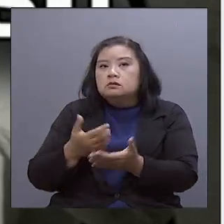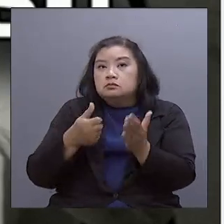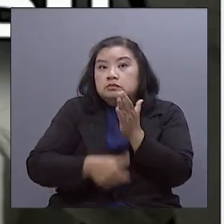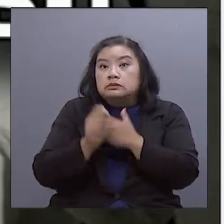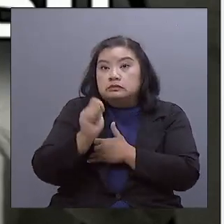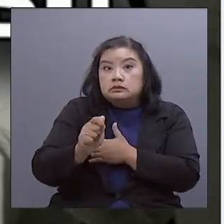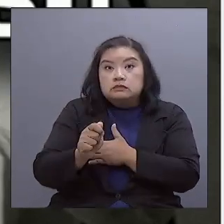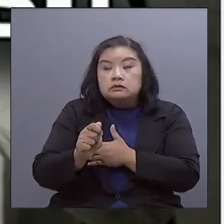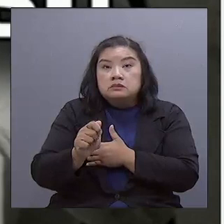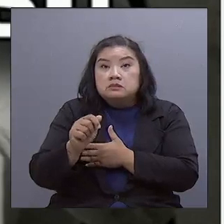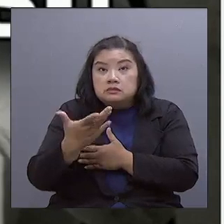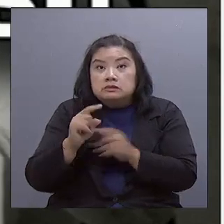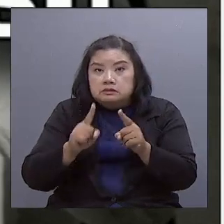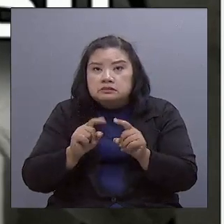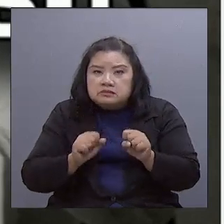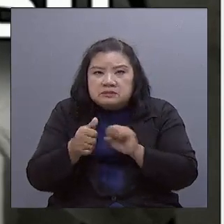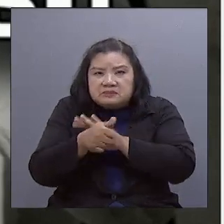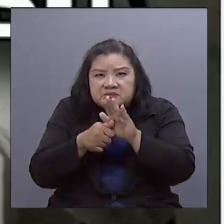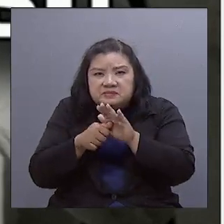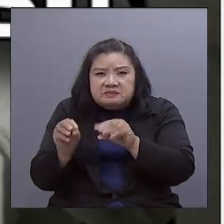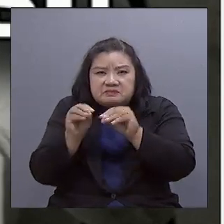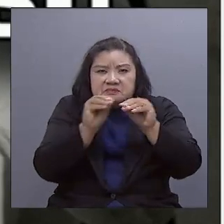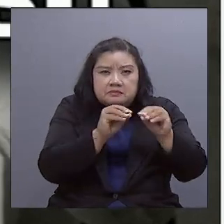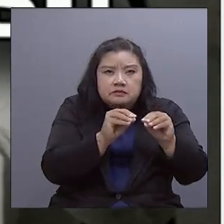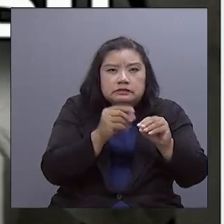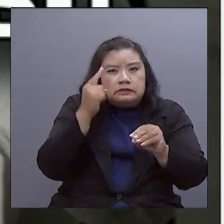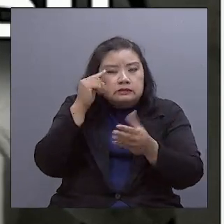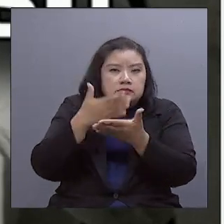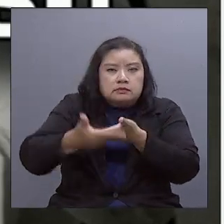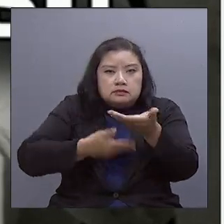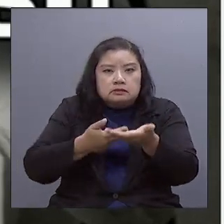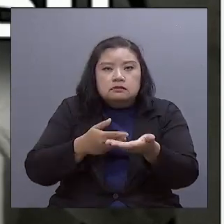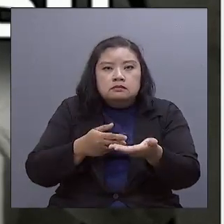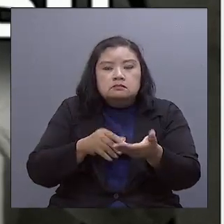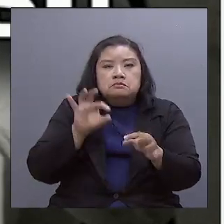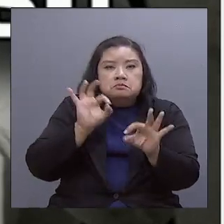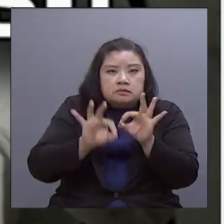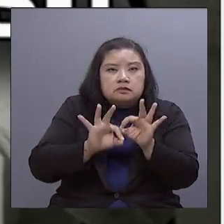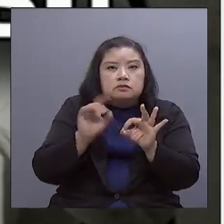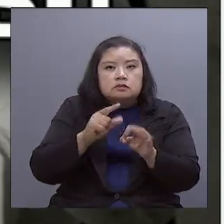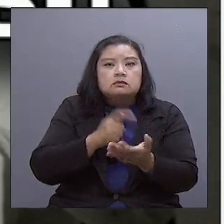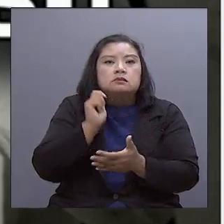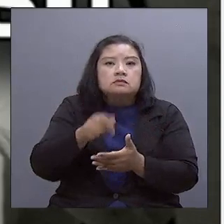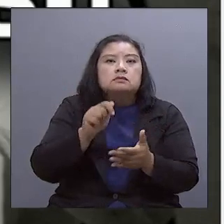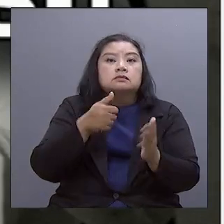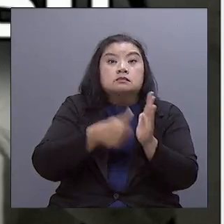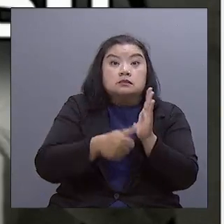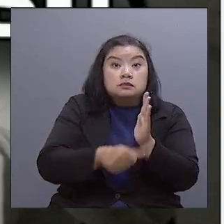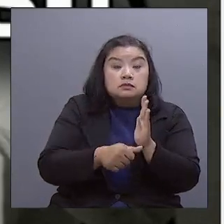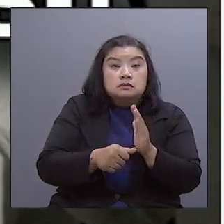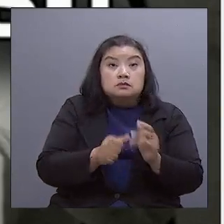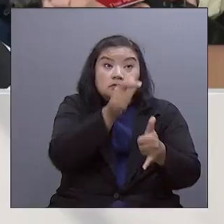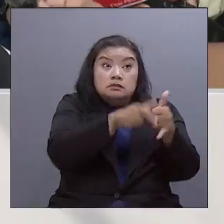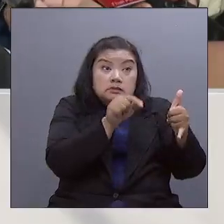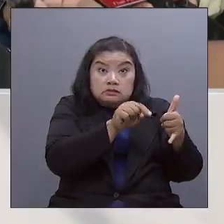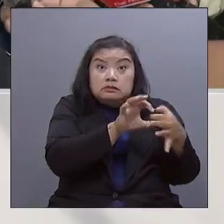จะเหมาะสมหน้าไว้วางใจให้เป็นนายกรัฐมนตรีหรือไม่เรื่องนี้คนไทยคงจะต้องตัดสินใจนั่นเอง